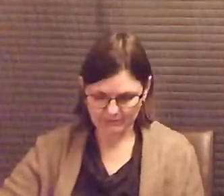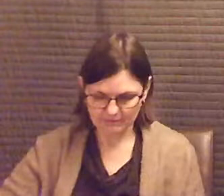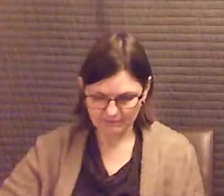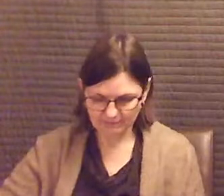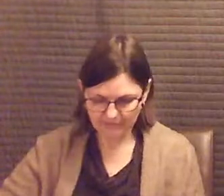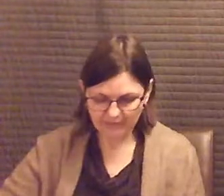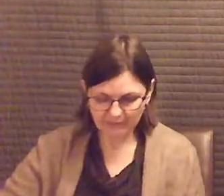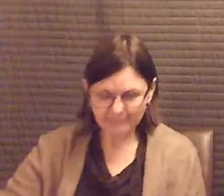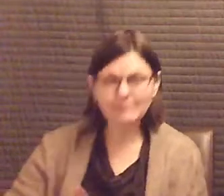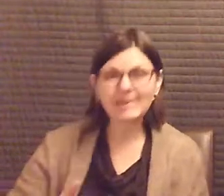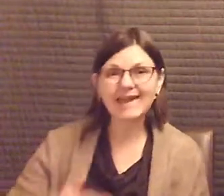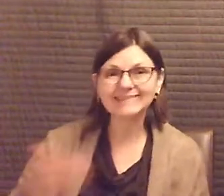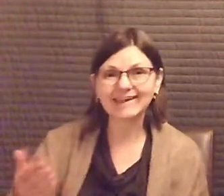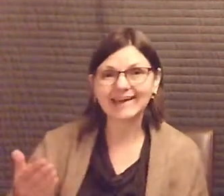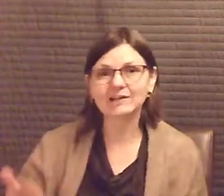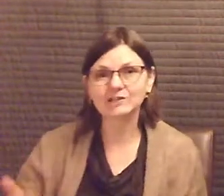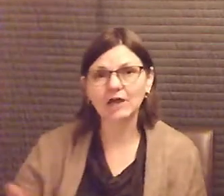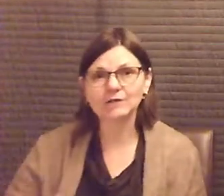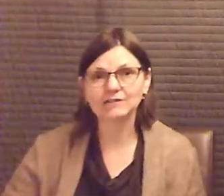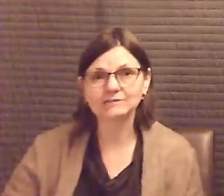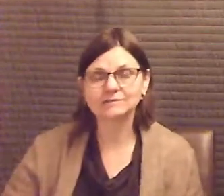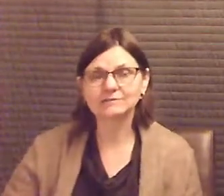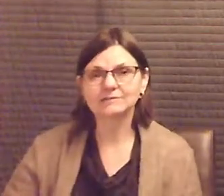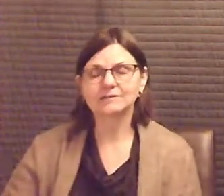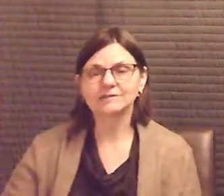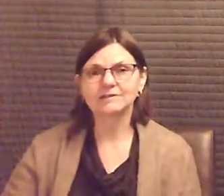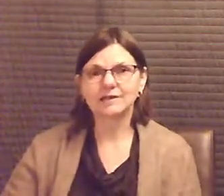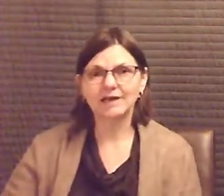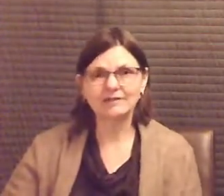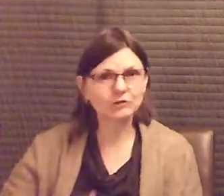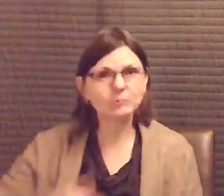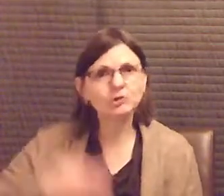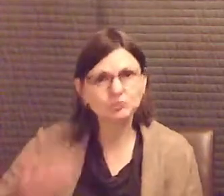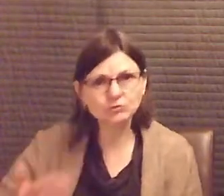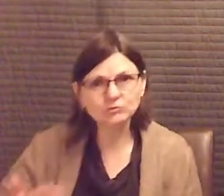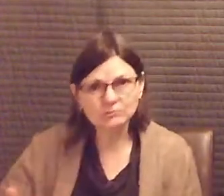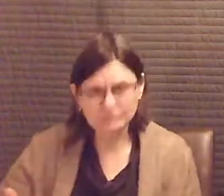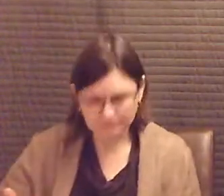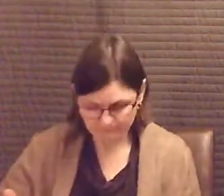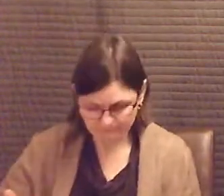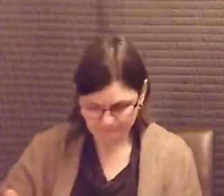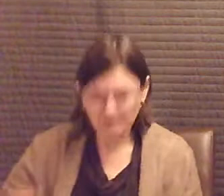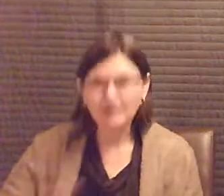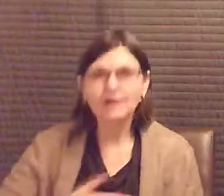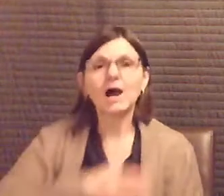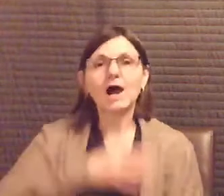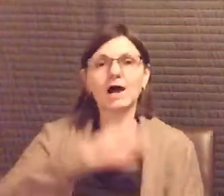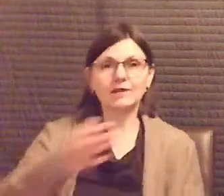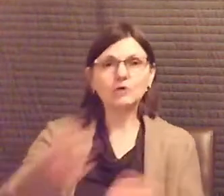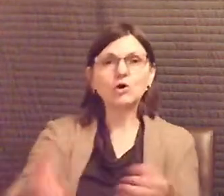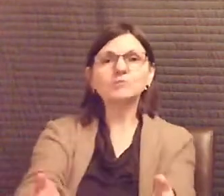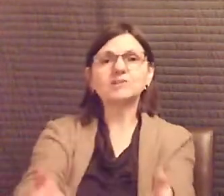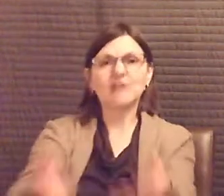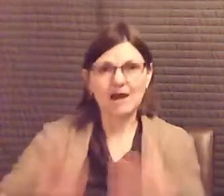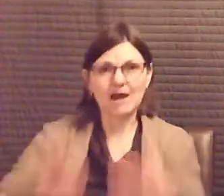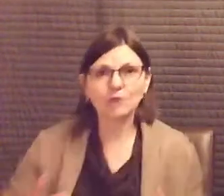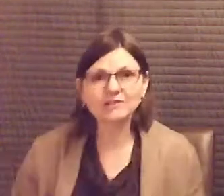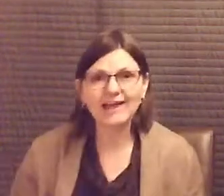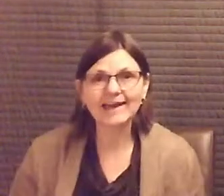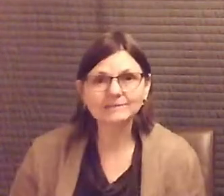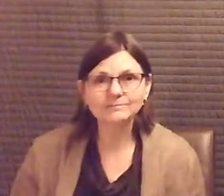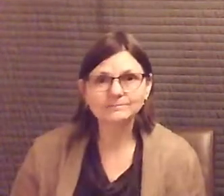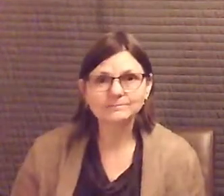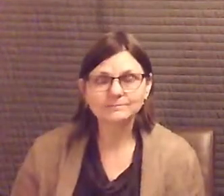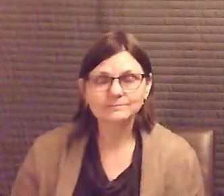diensten die hebben waarmee hij tegen en getuigt en we hebben me en wat gebeurde toen een dorpje langs dan komt er af